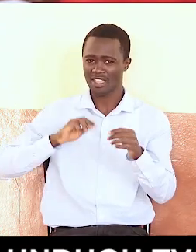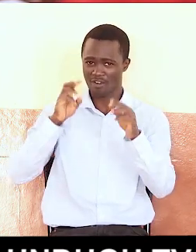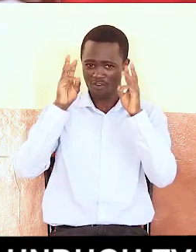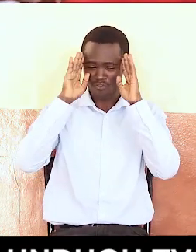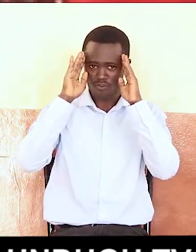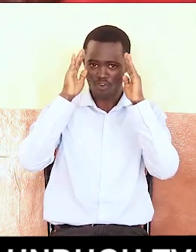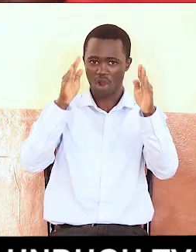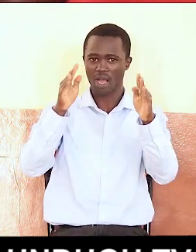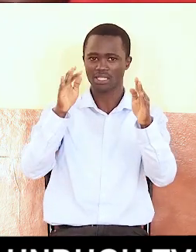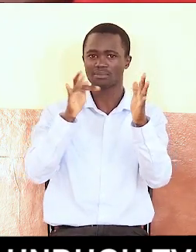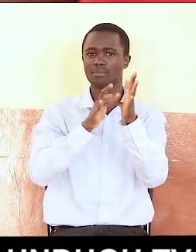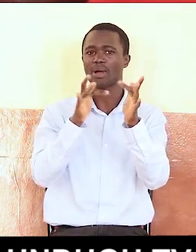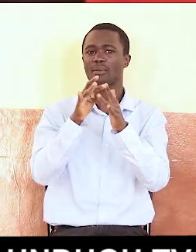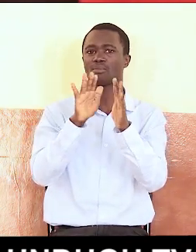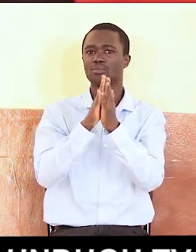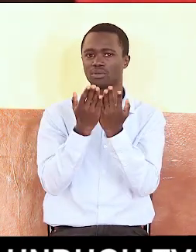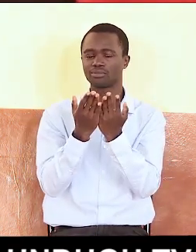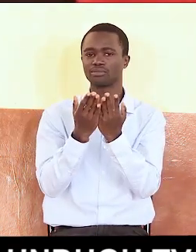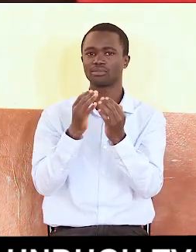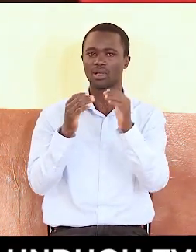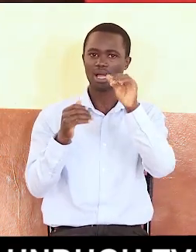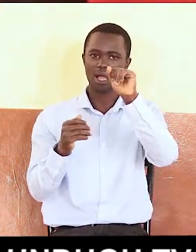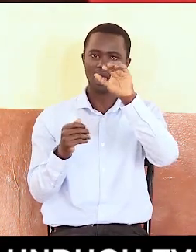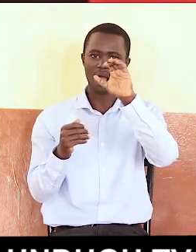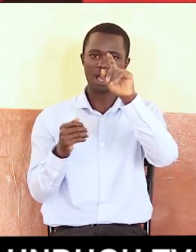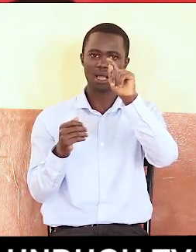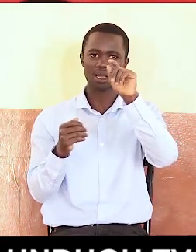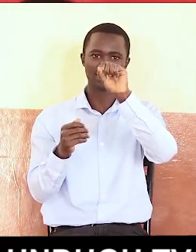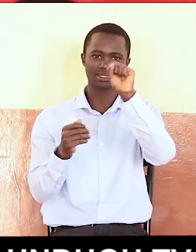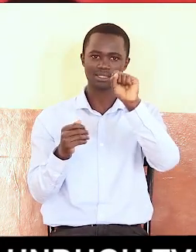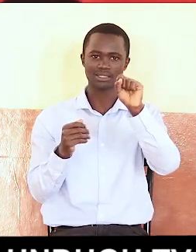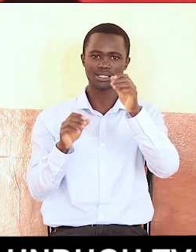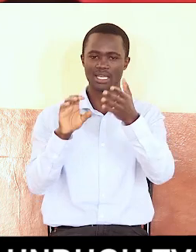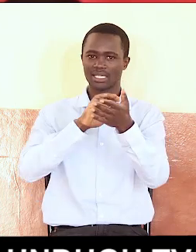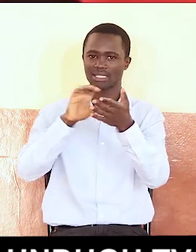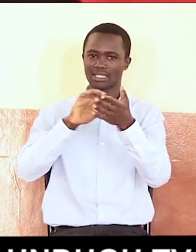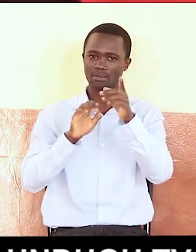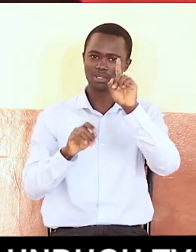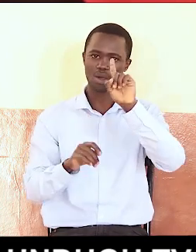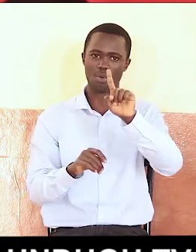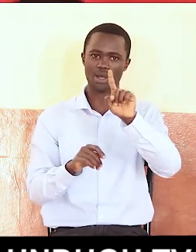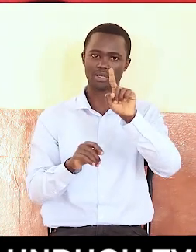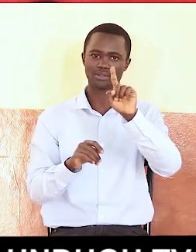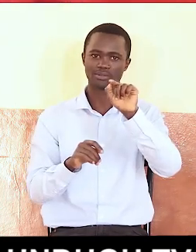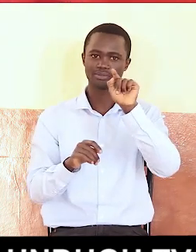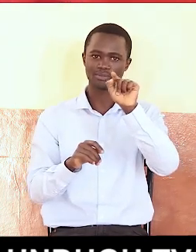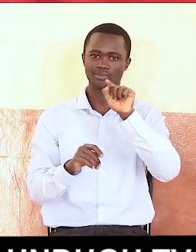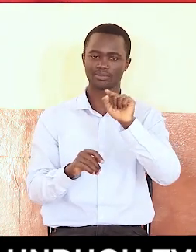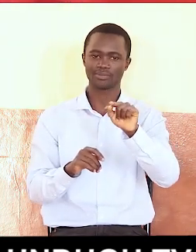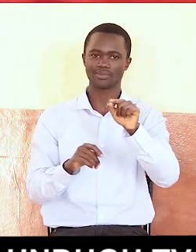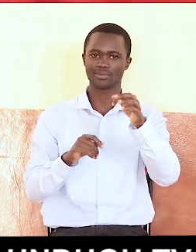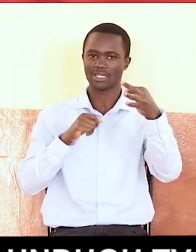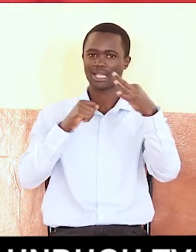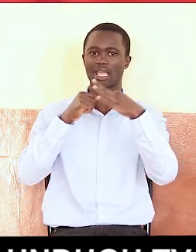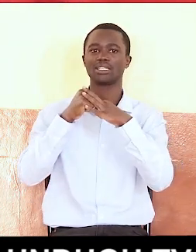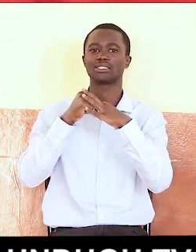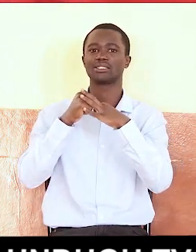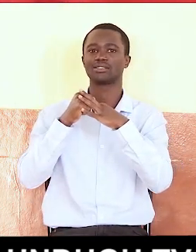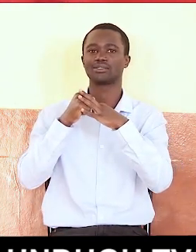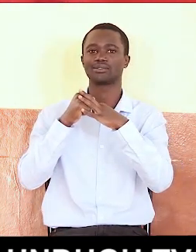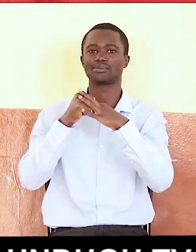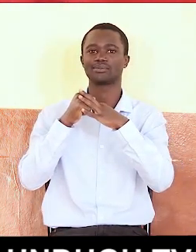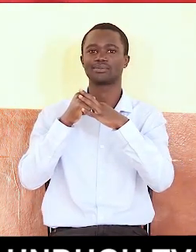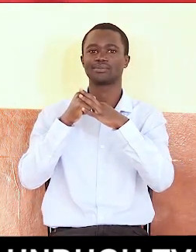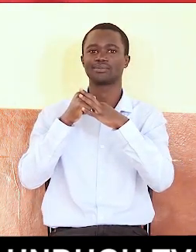nitaangazia kutoka kitabu cha Matendo ya Mitume sura ya kwanza mstari huo wa 8, na pia Matendo